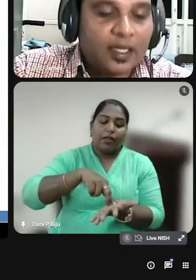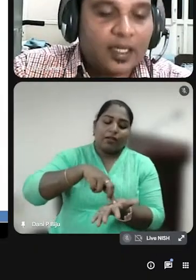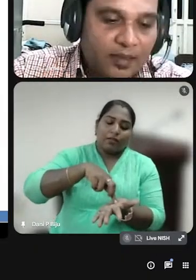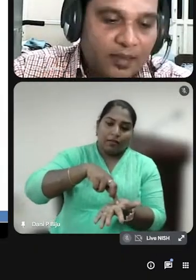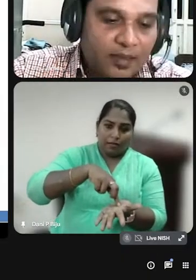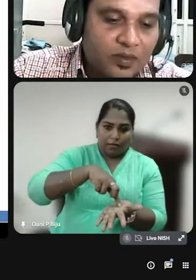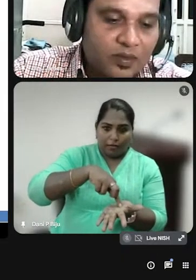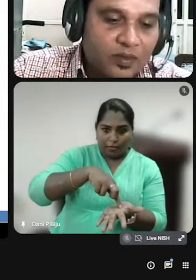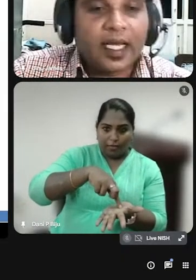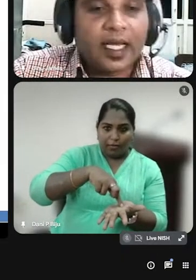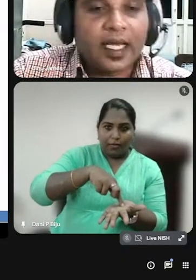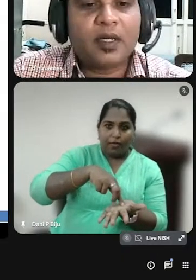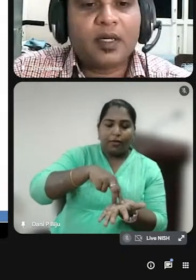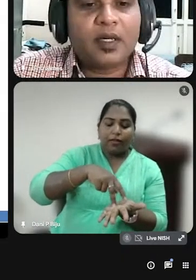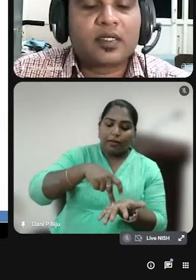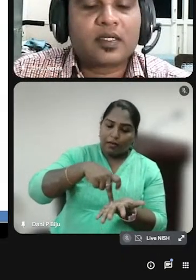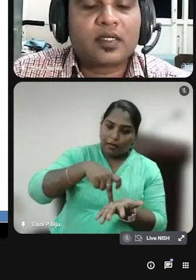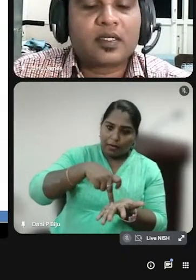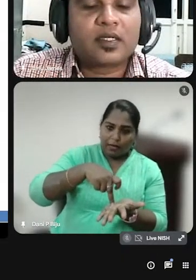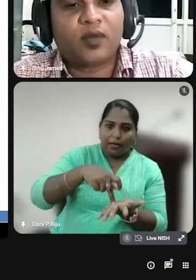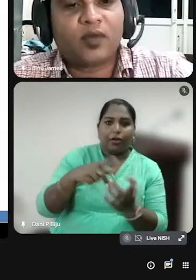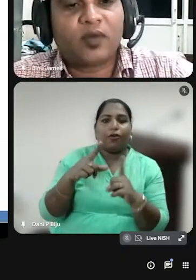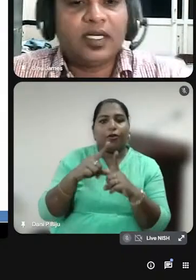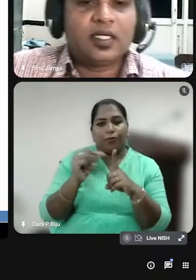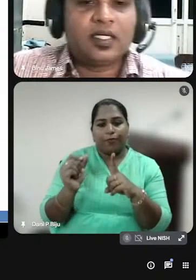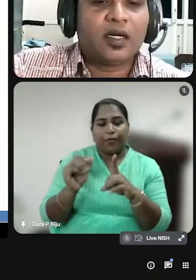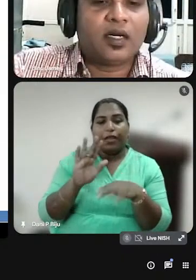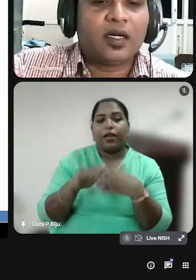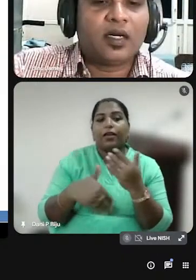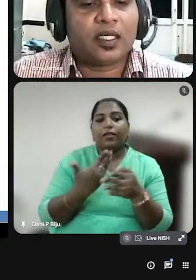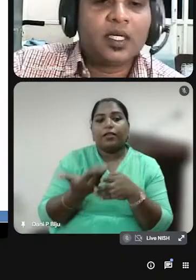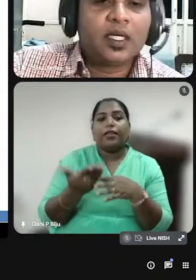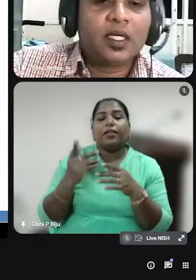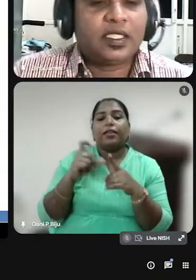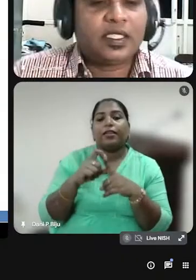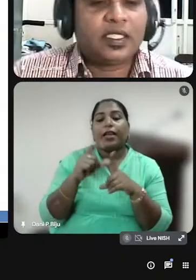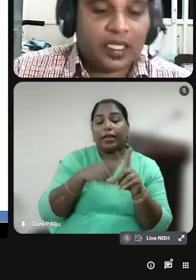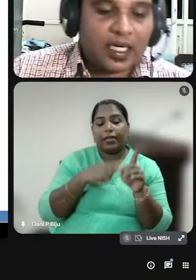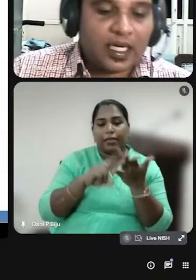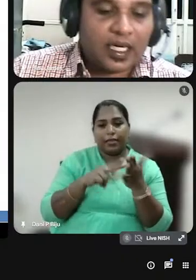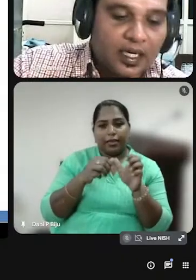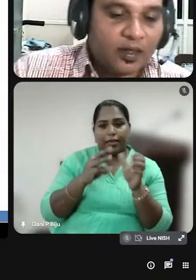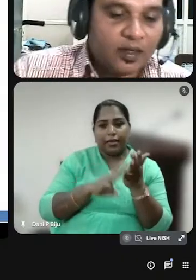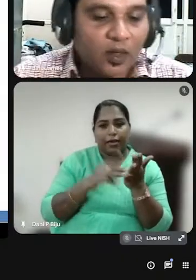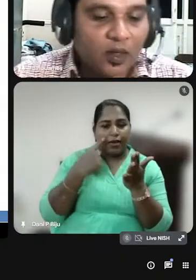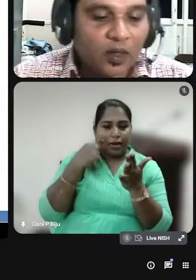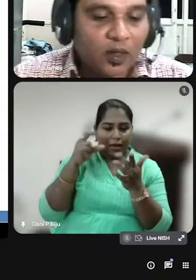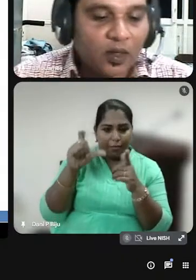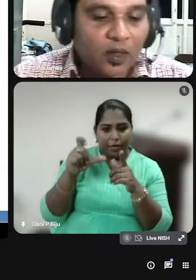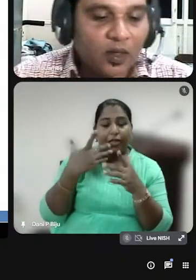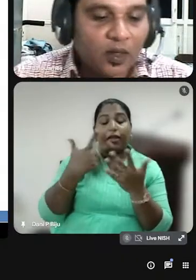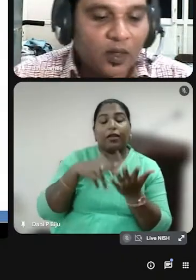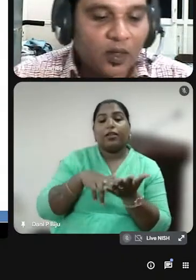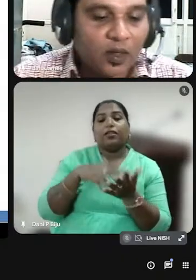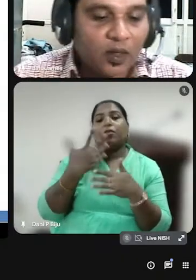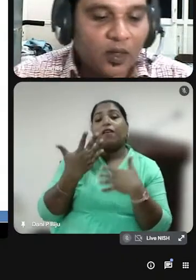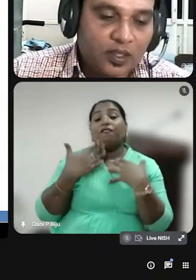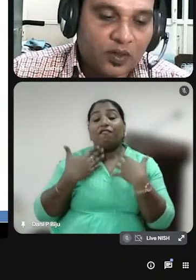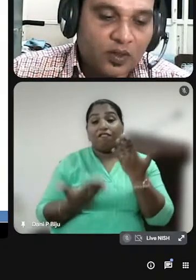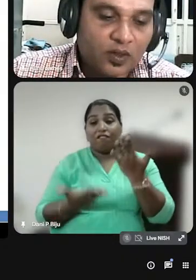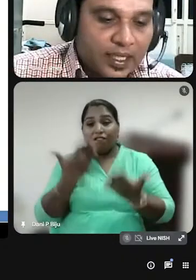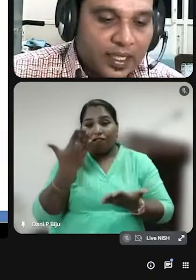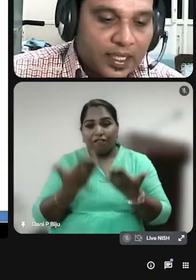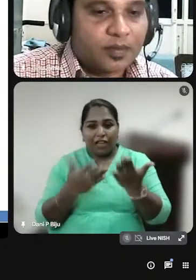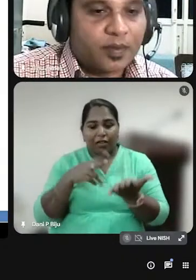ഇതാണ് സ്റ്റാറ്റിക് ബാലൻസ് എന്ന് പറയുന്നത്. ഡൈനാമിക് ബാലൻസ് എന്ന് പറയുന്നത് നമ്മുടെ വെയിറ്റ് 2 വശത്തേക്ക് ഷിഫ്റ്റ് ചെയ്ത് 2 കാലിലും അങ്ങോട്ടും ഇങ്ങോട്ടും വെയിറ്റ്